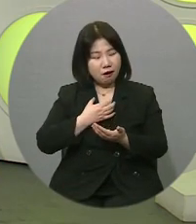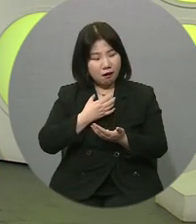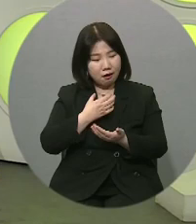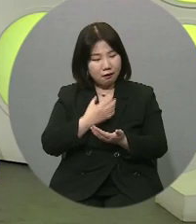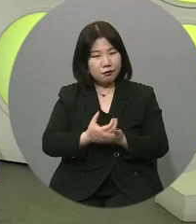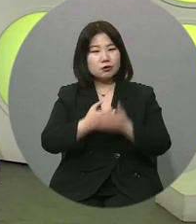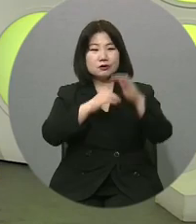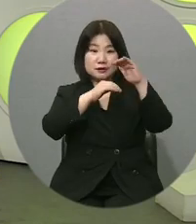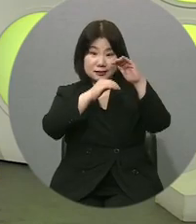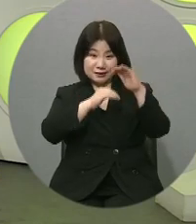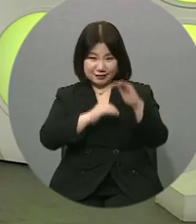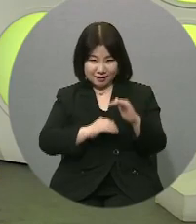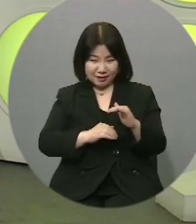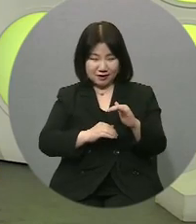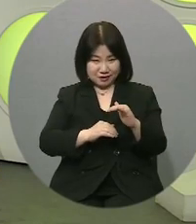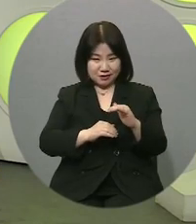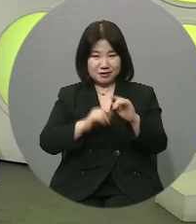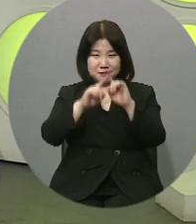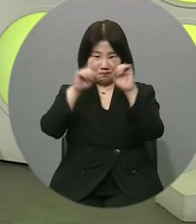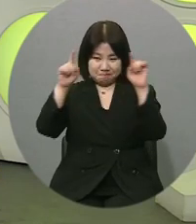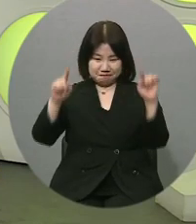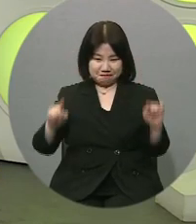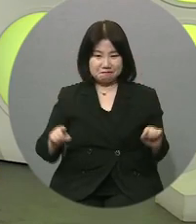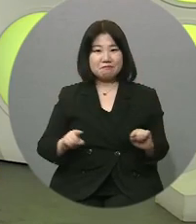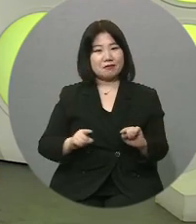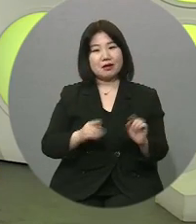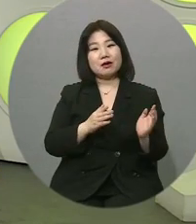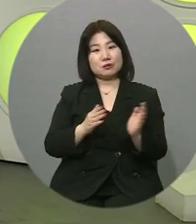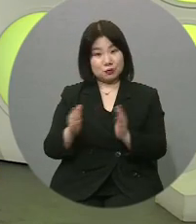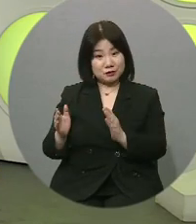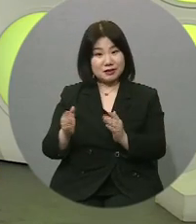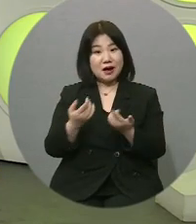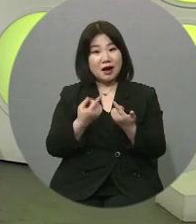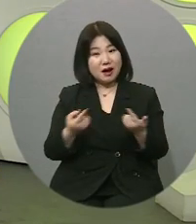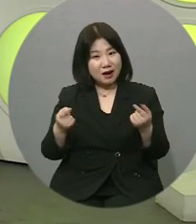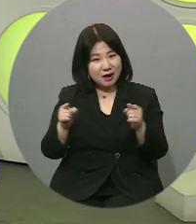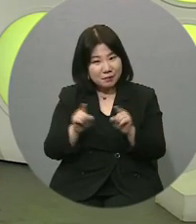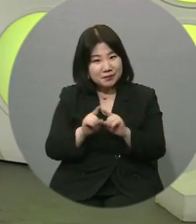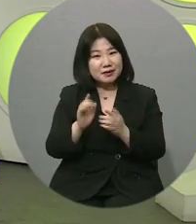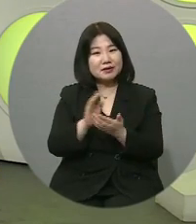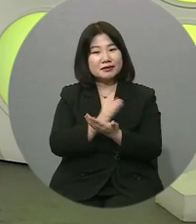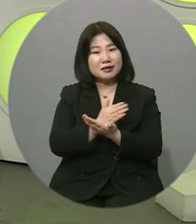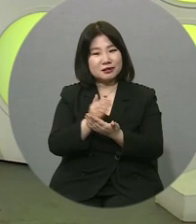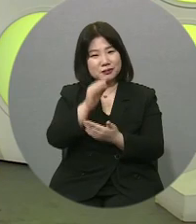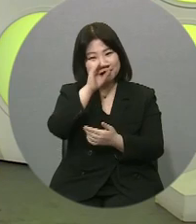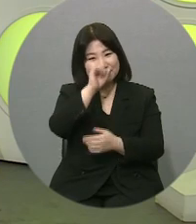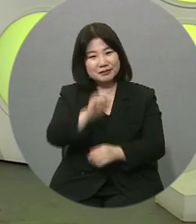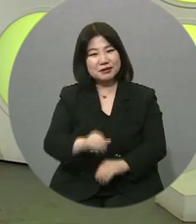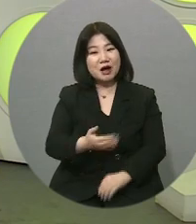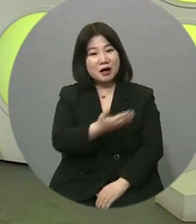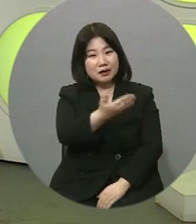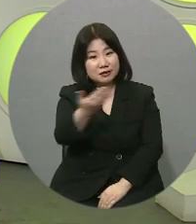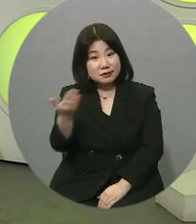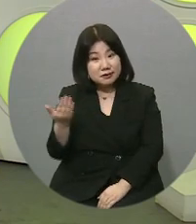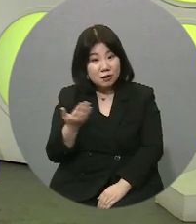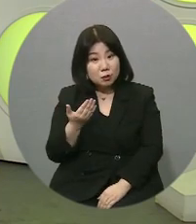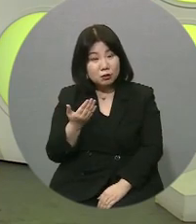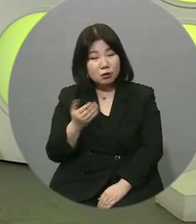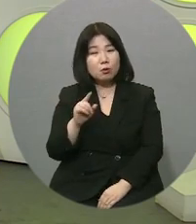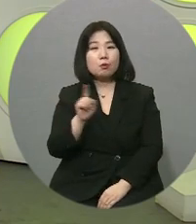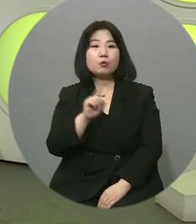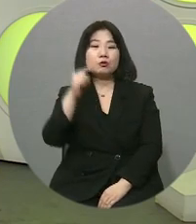감동적인 사연 늘 하나 가져왔습니다. 그러셨어요? 그래서 함께 나눠봤으면 좋겠습니다. 여러분들은